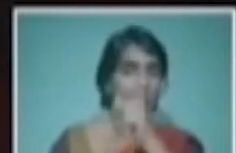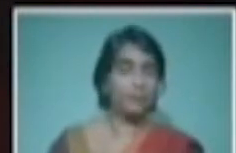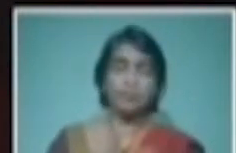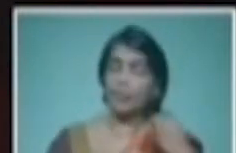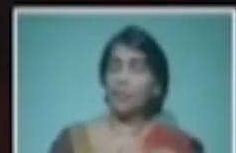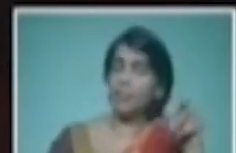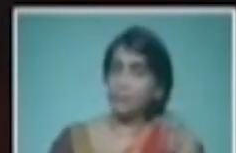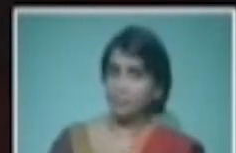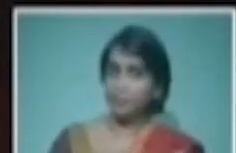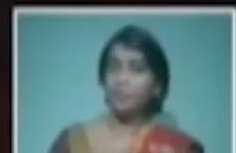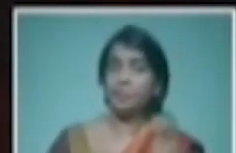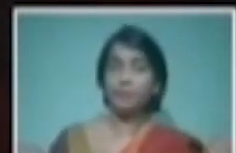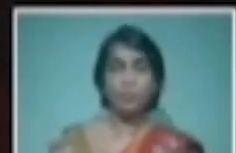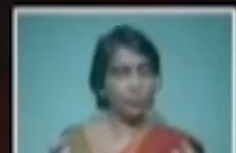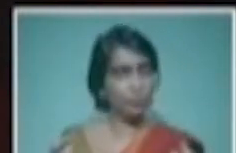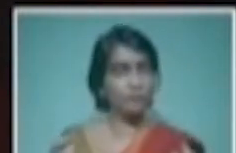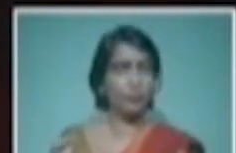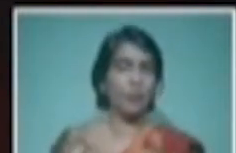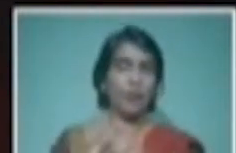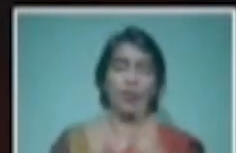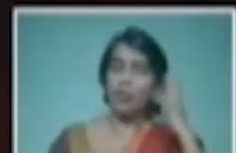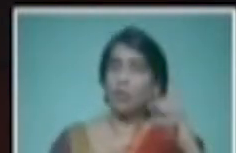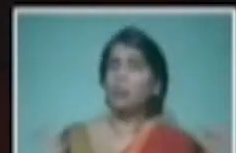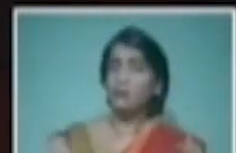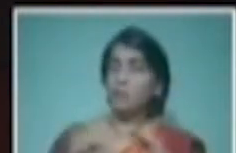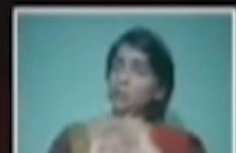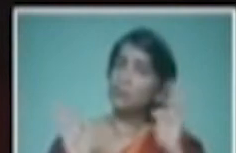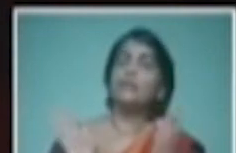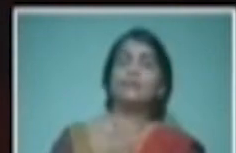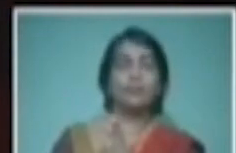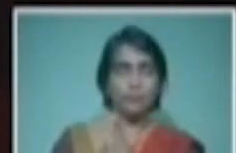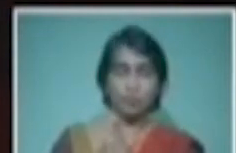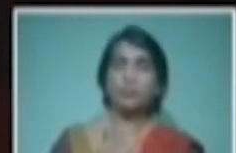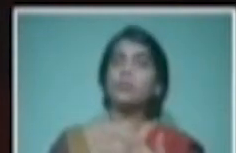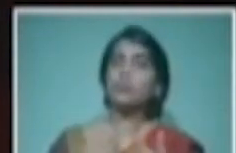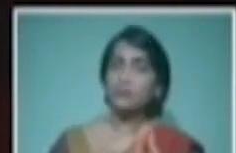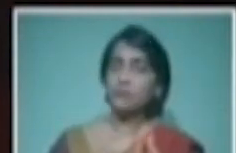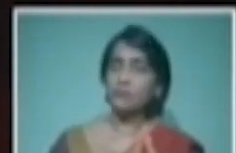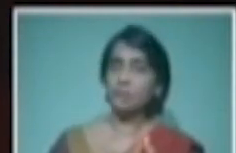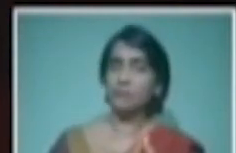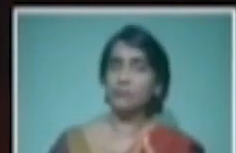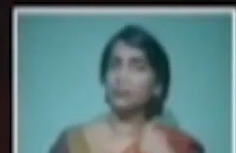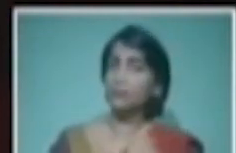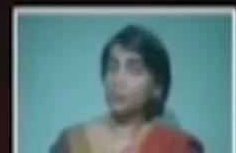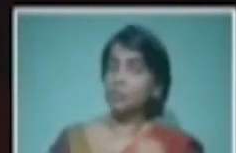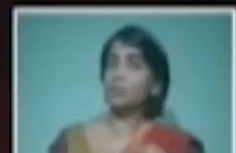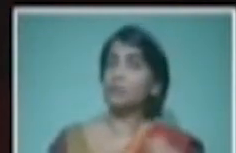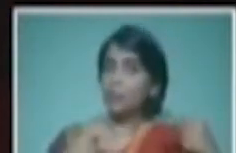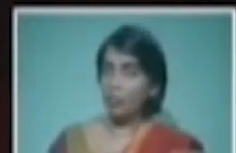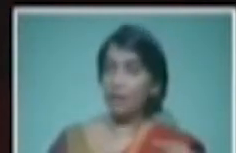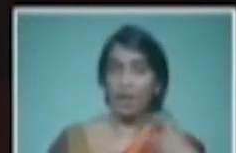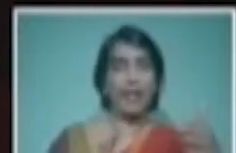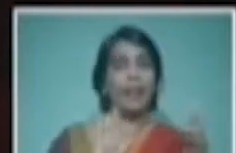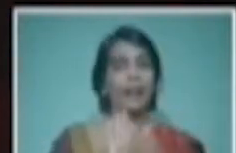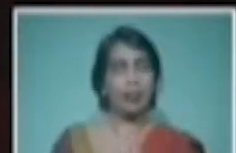කර්මාන්ත කරුවයි වෙළඳ පොළයි ජාත්‍යන්තර වෙළඳ පොළයි ඒකාබද්ධ කරන අපි රජයත් විපක්ෂයත් එකට එකතු